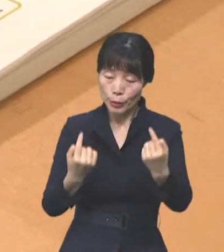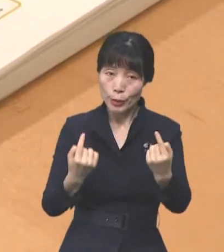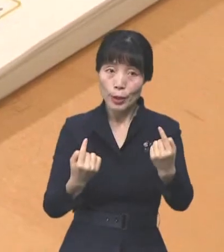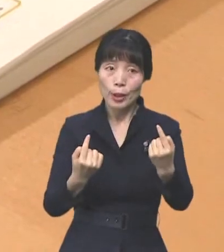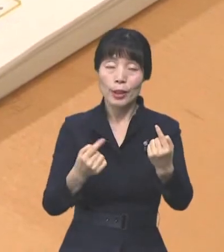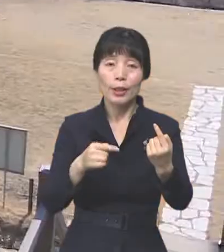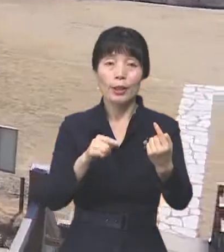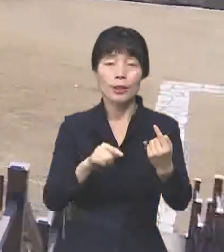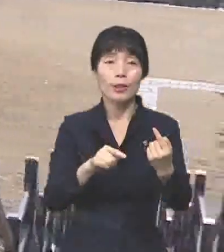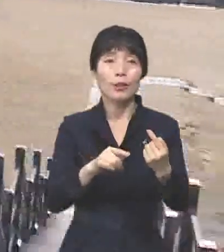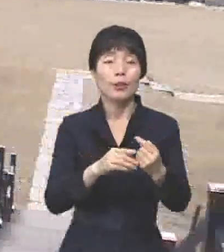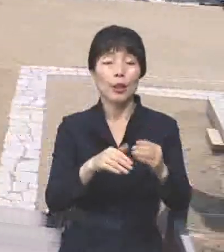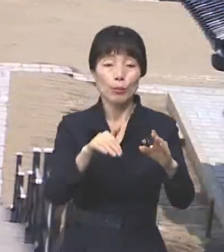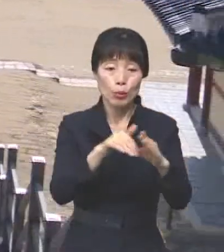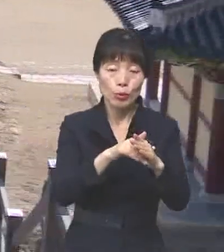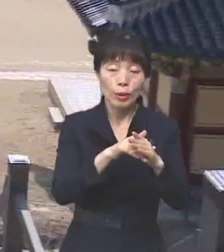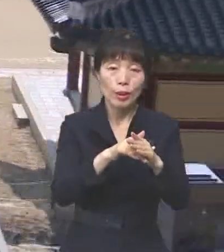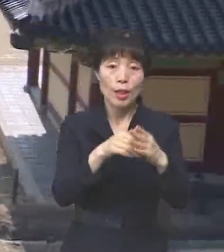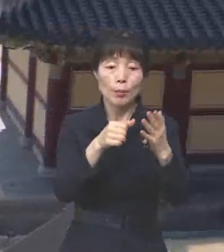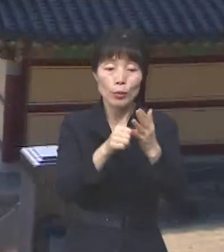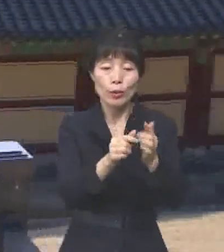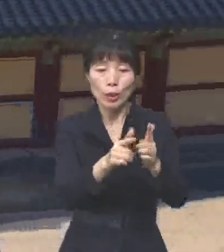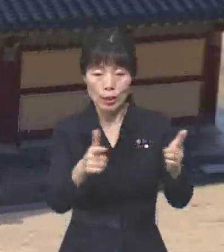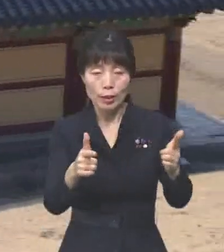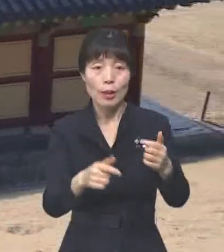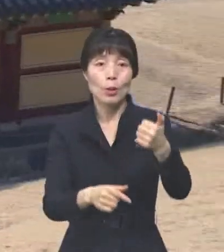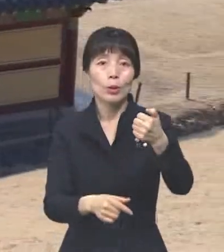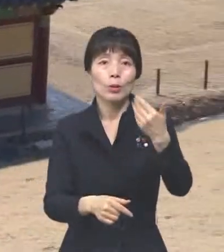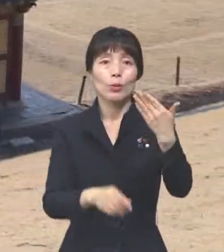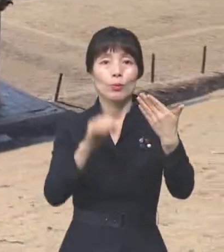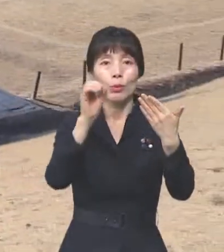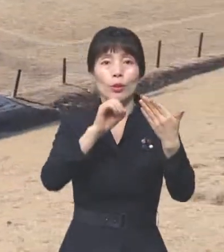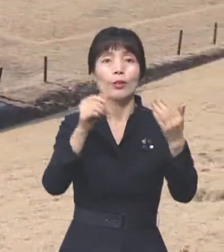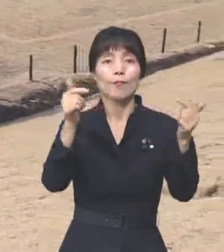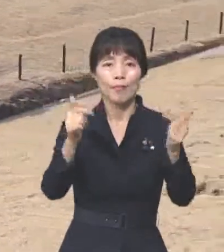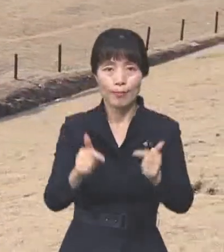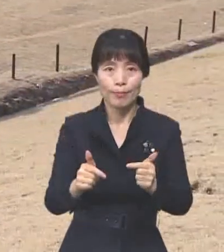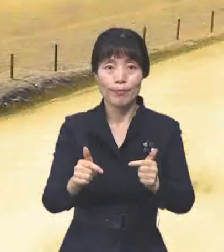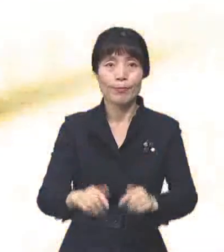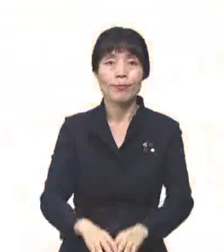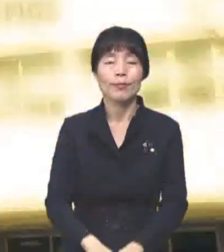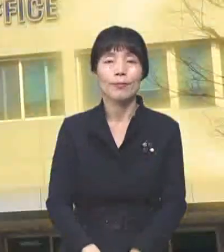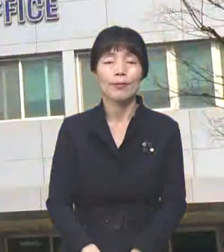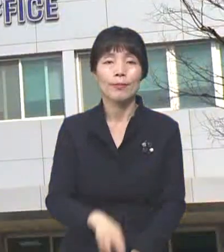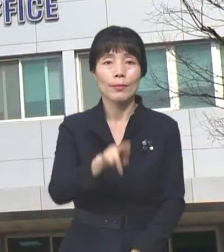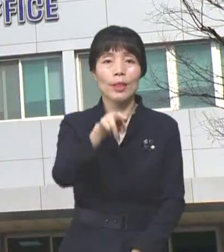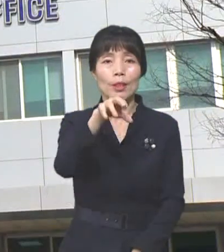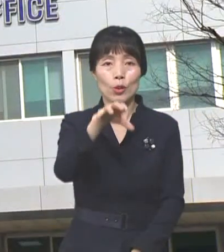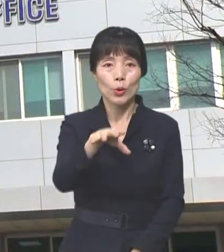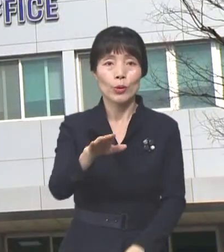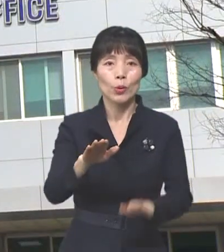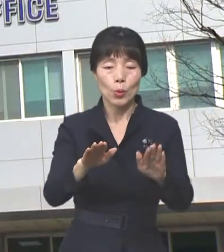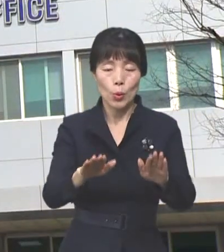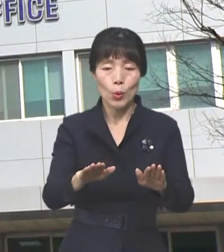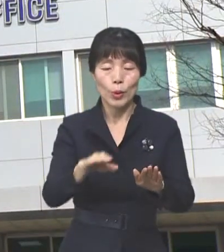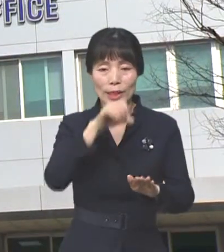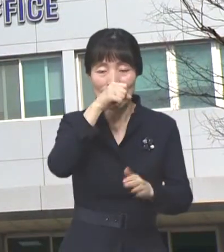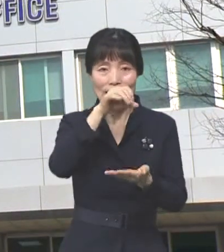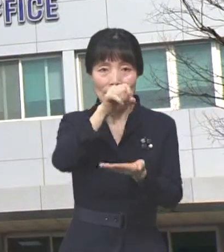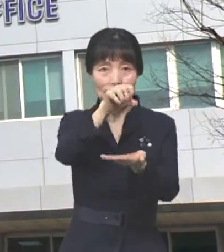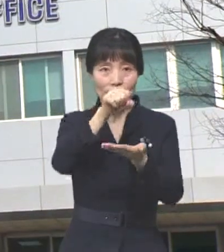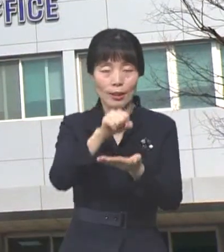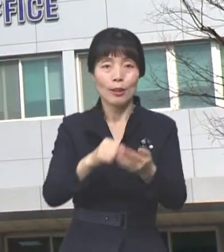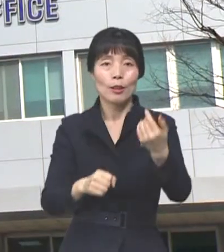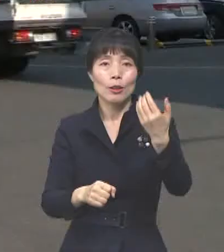줄었고 문화재 관련 예산도 59% 감소했습니다. 강화군은 올해 최종 예산이